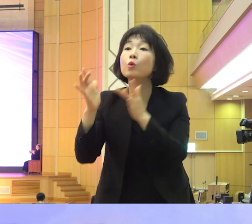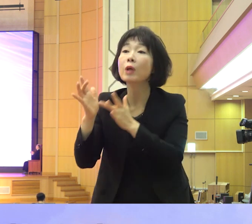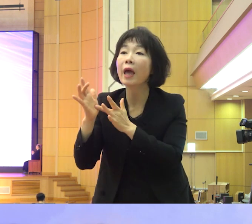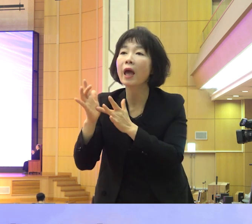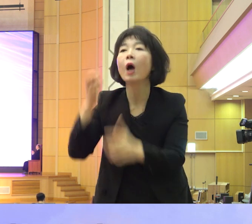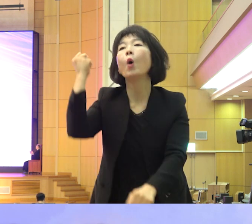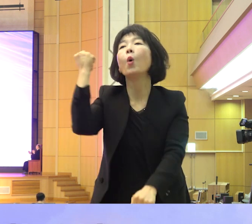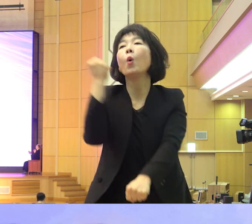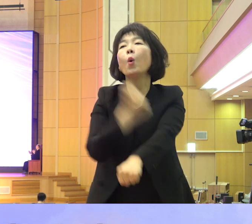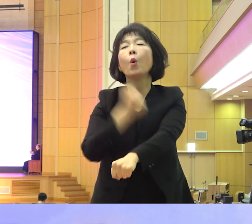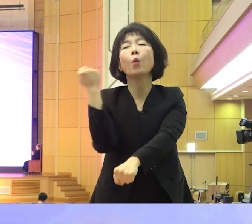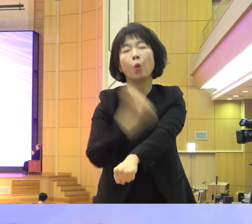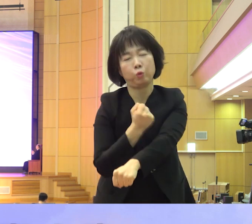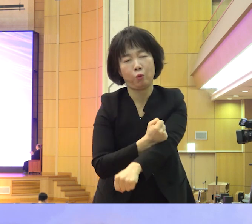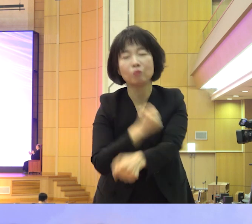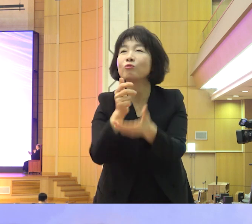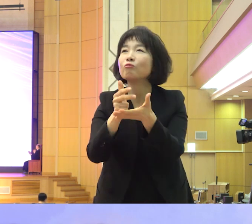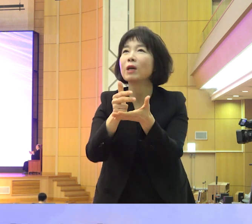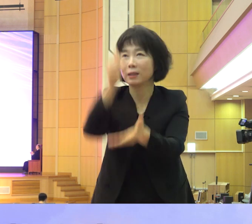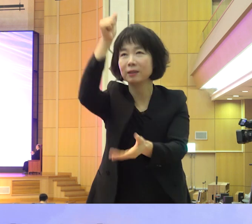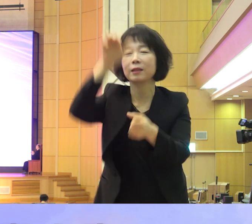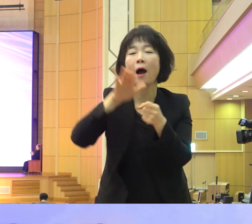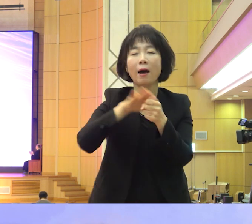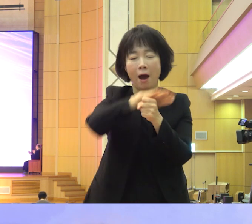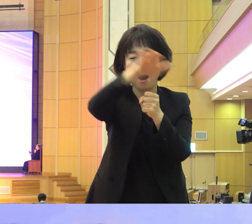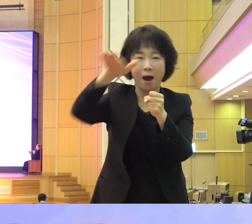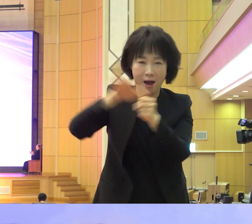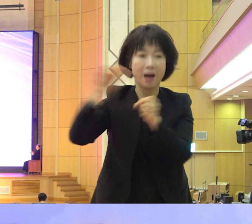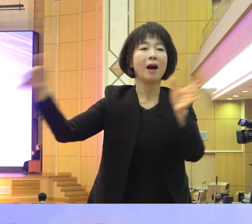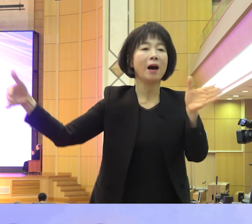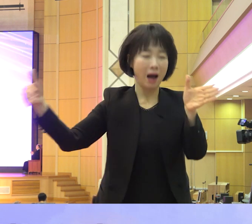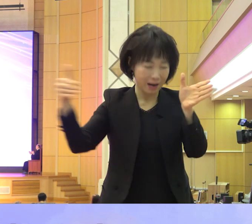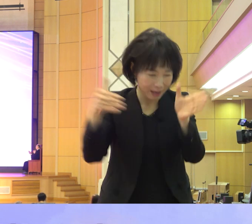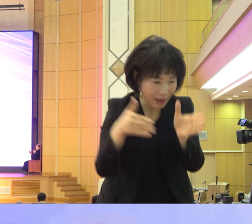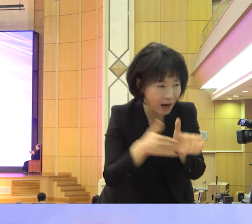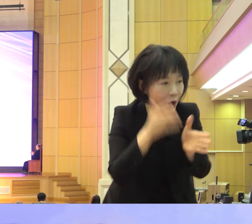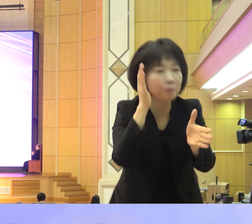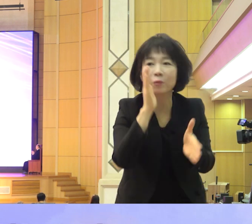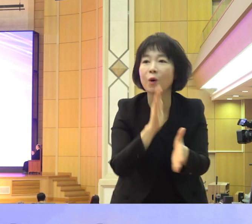찬송할지어다 예수의 공로. 주의 그 사랑